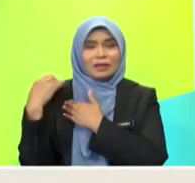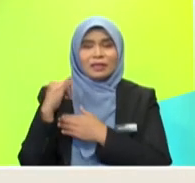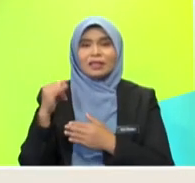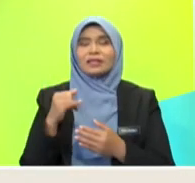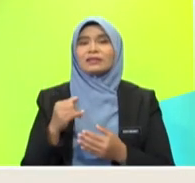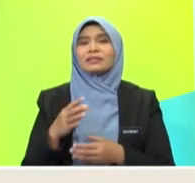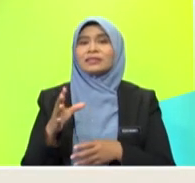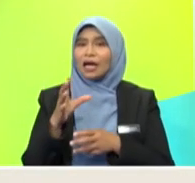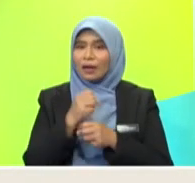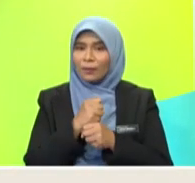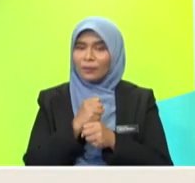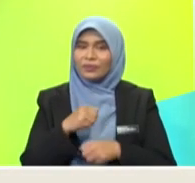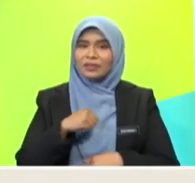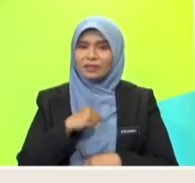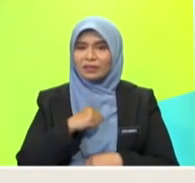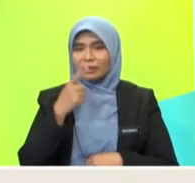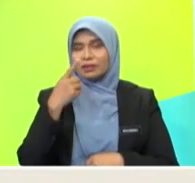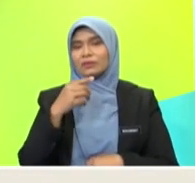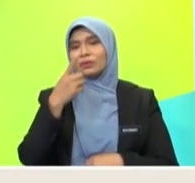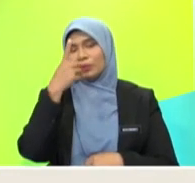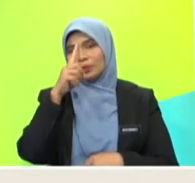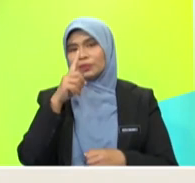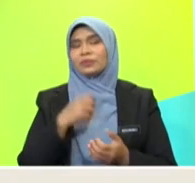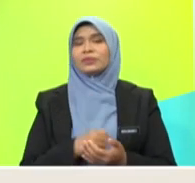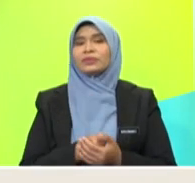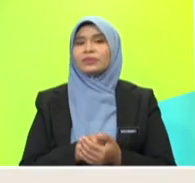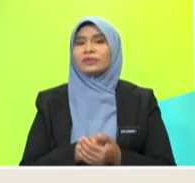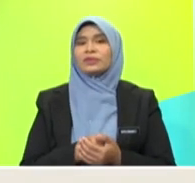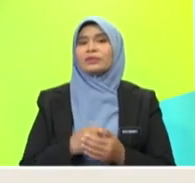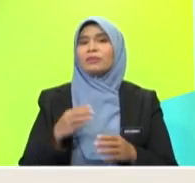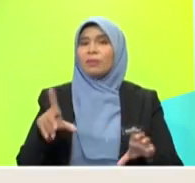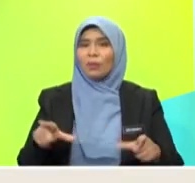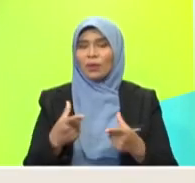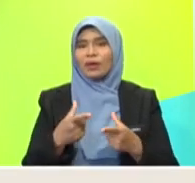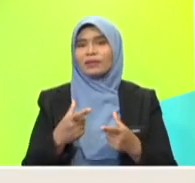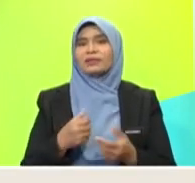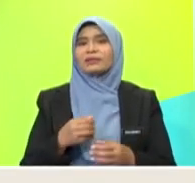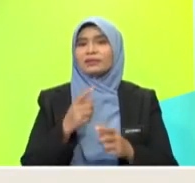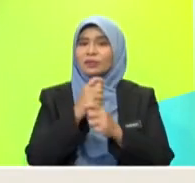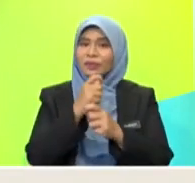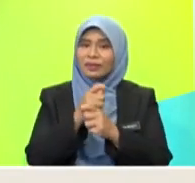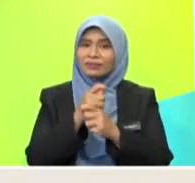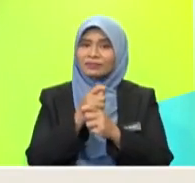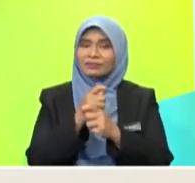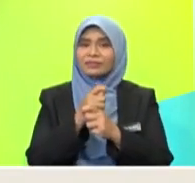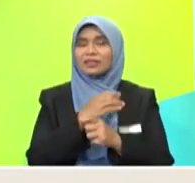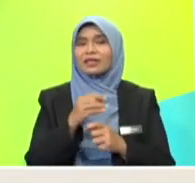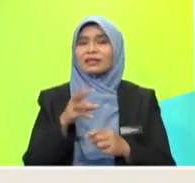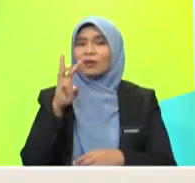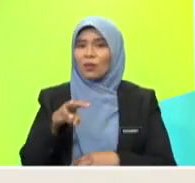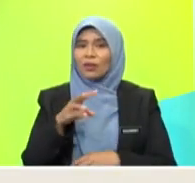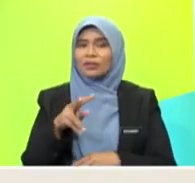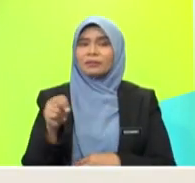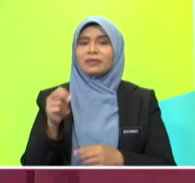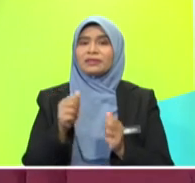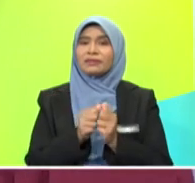diri seseorang untuk memikul dan melaksanakan tugas serta kewajiban dengan